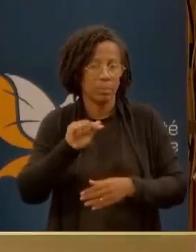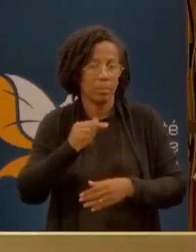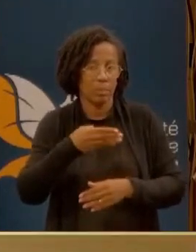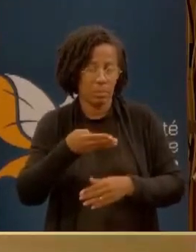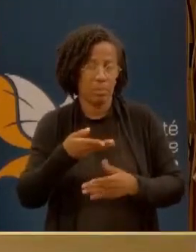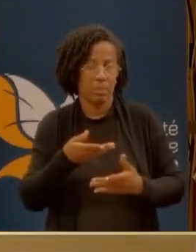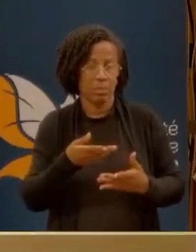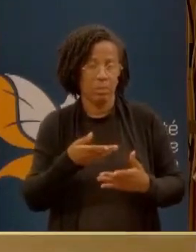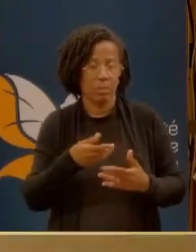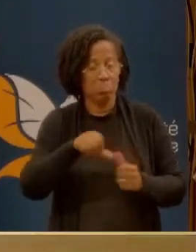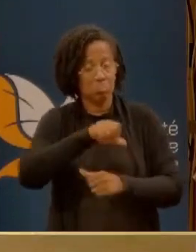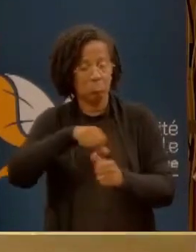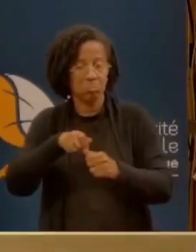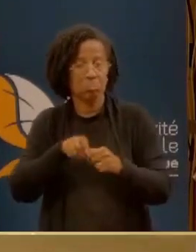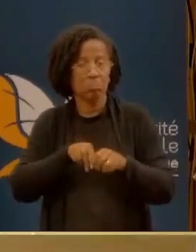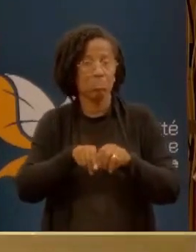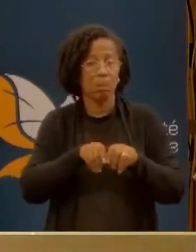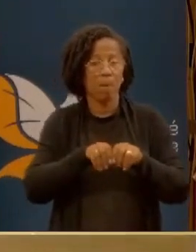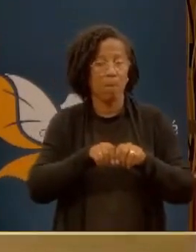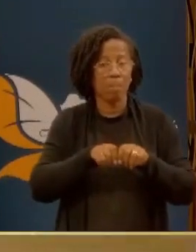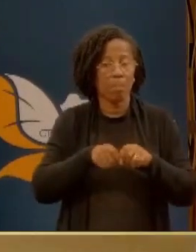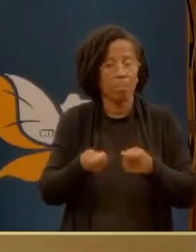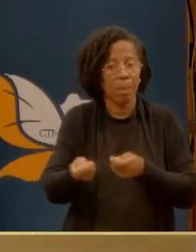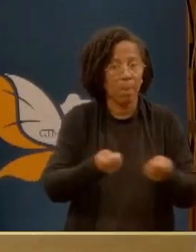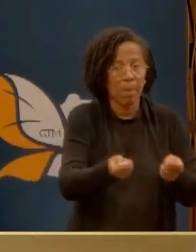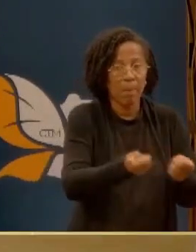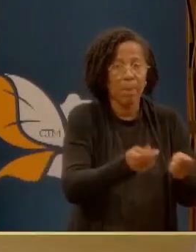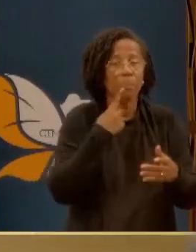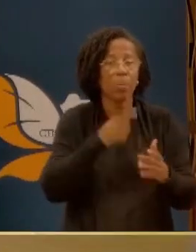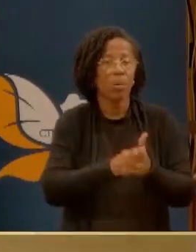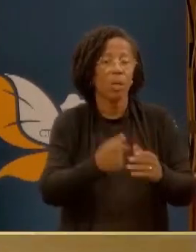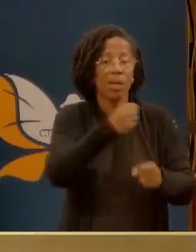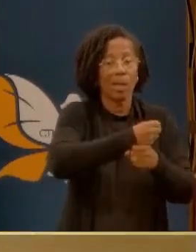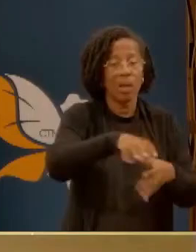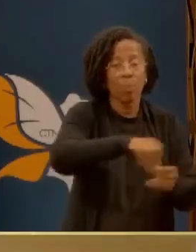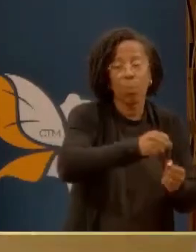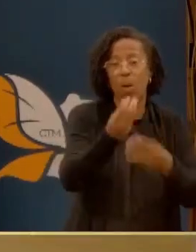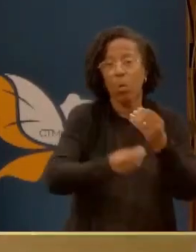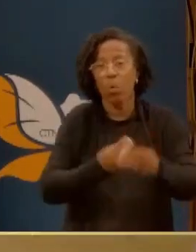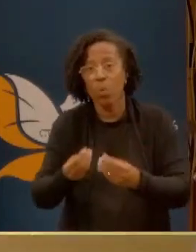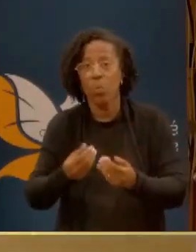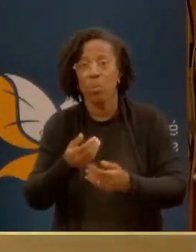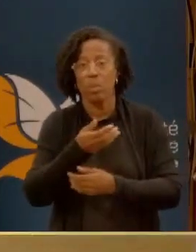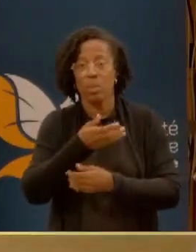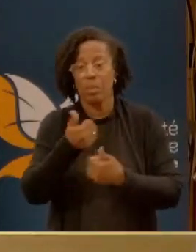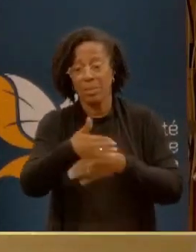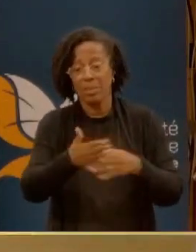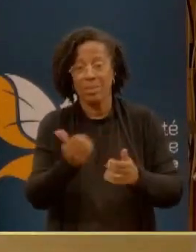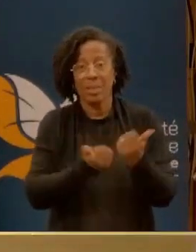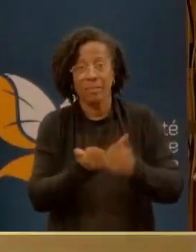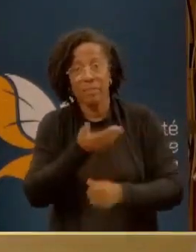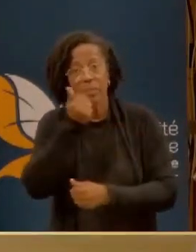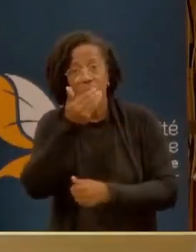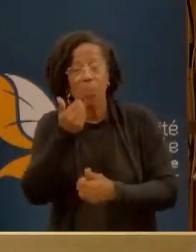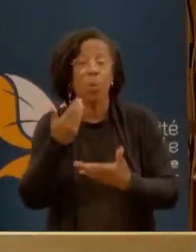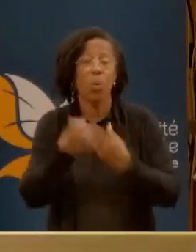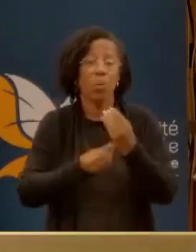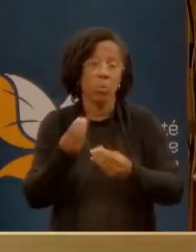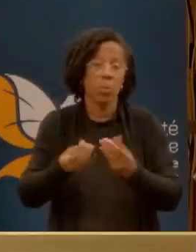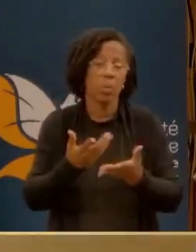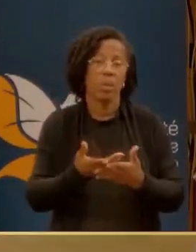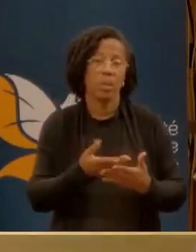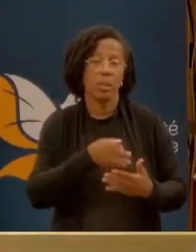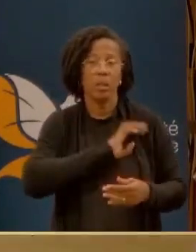code. Soit pour créer des emplois, soit pour financer des services, soit pour améliorer les services rendus à la population, ou pour